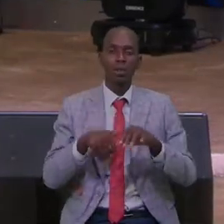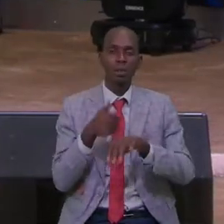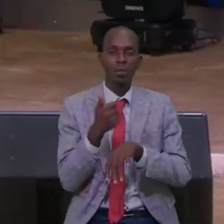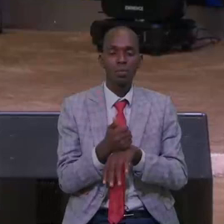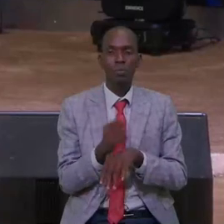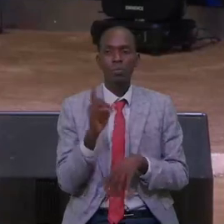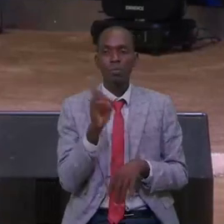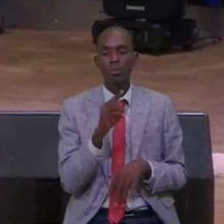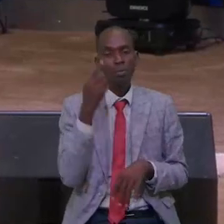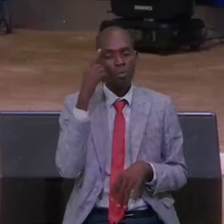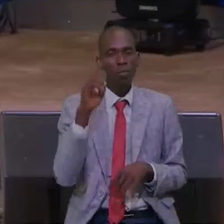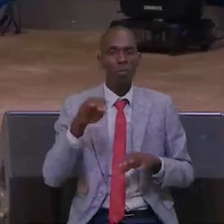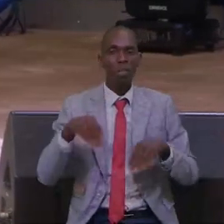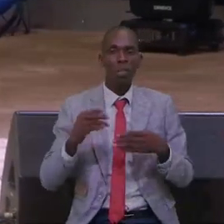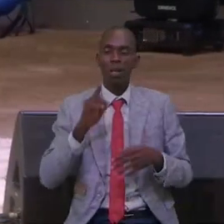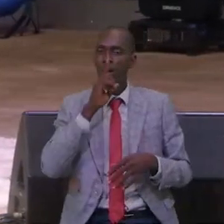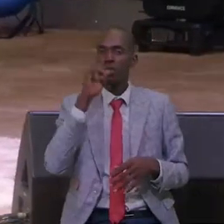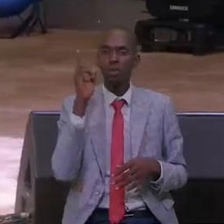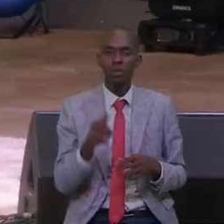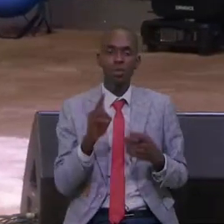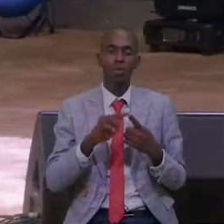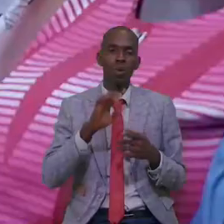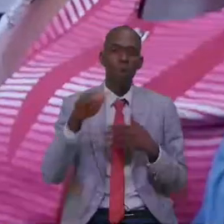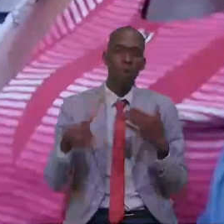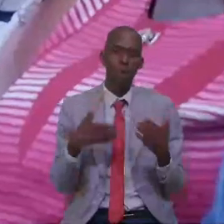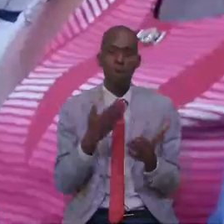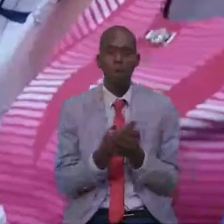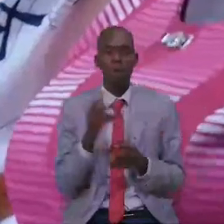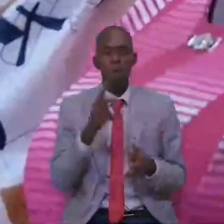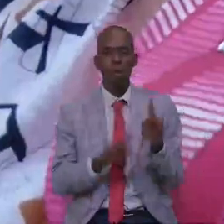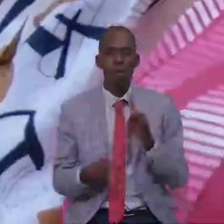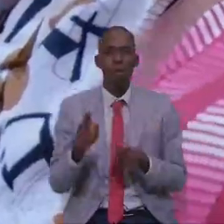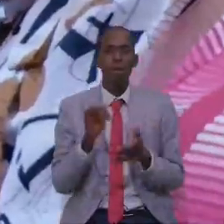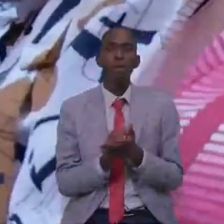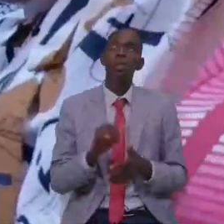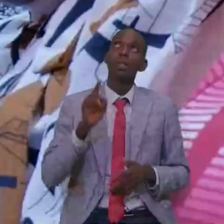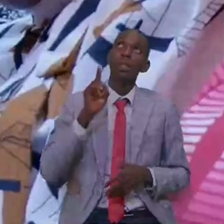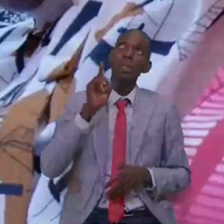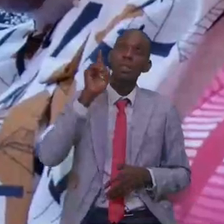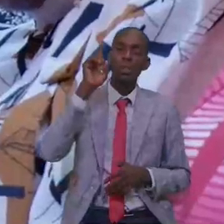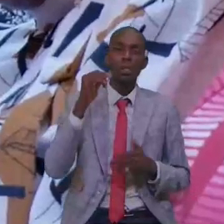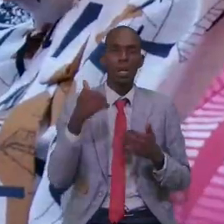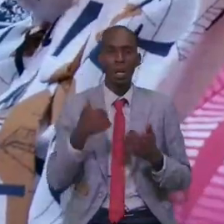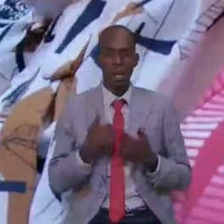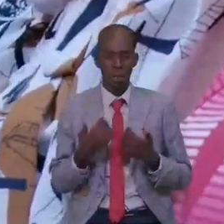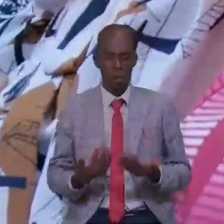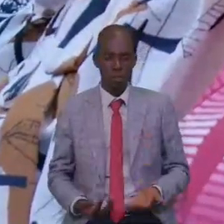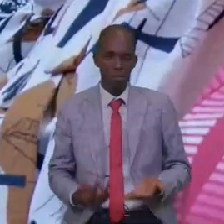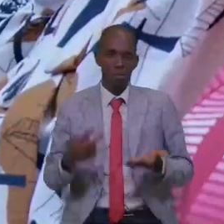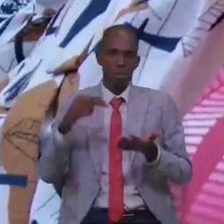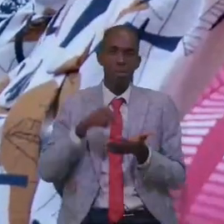à tous une preuve certaine en le ressuscitant des morts. Nous allons